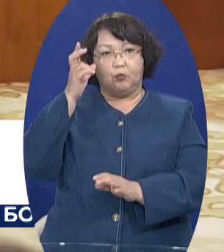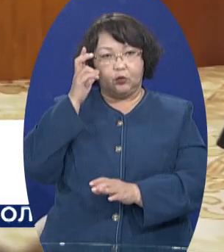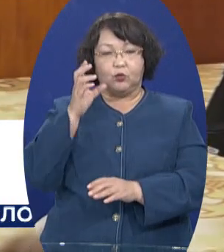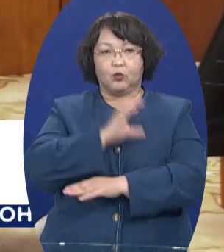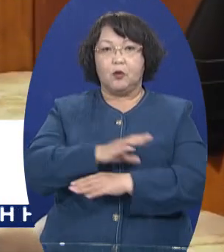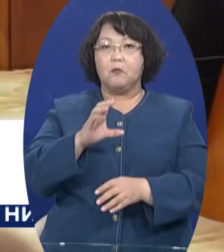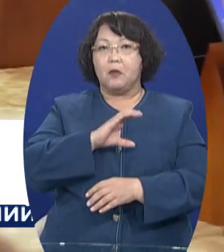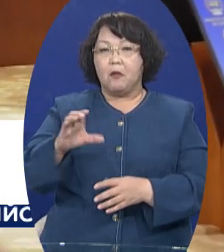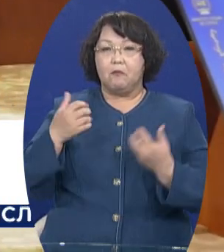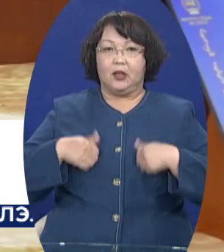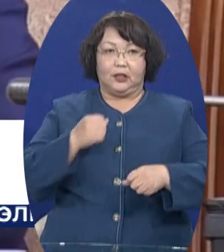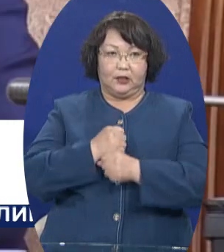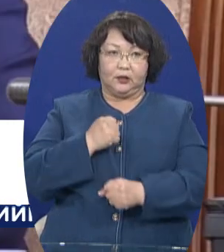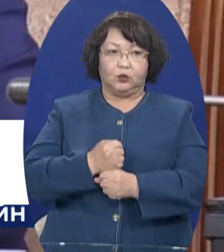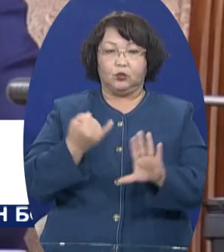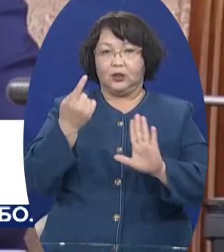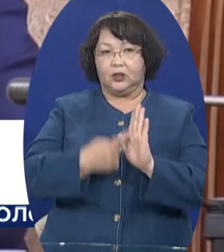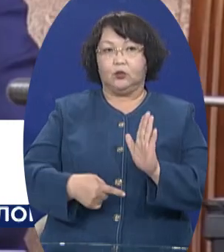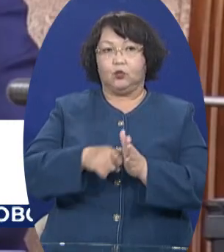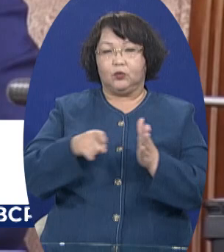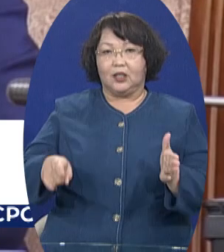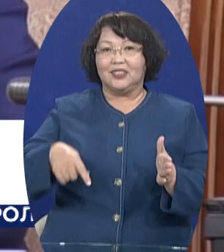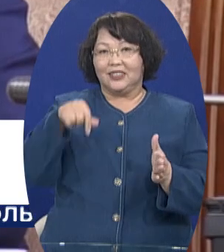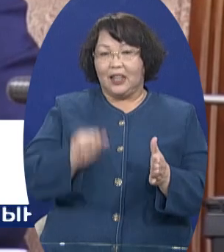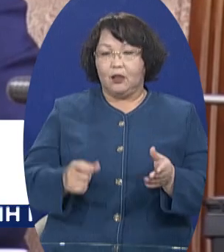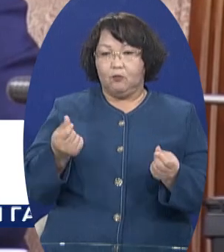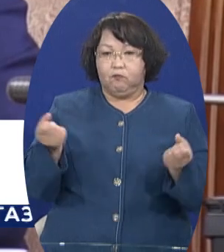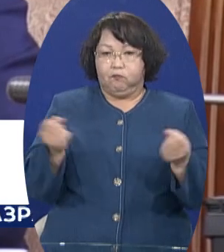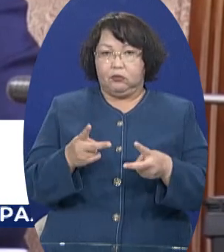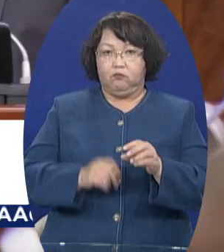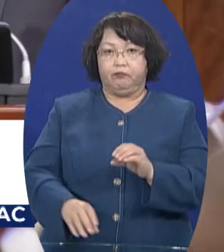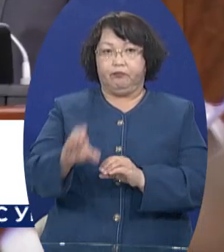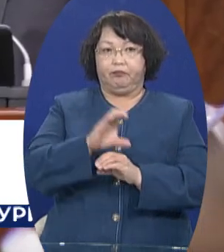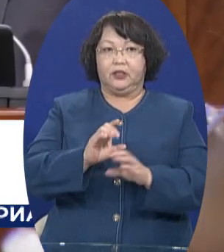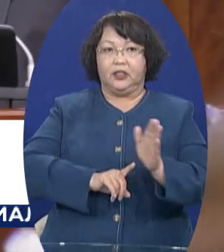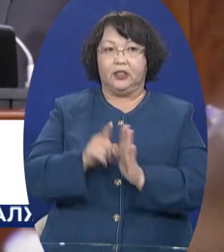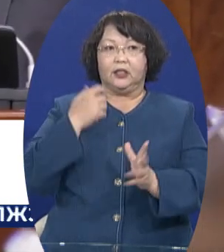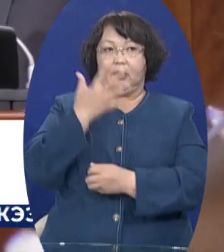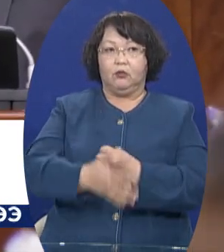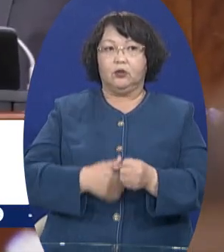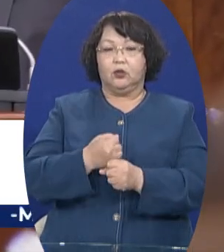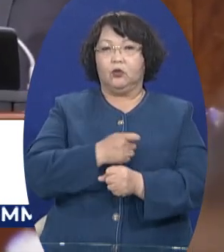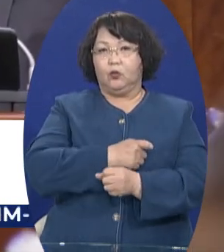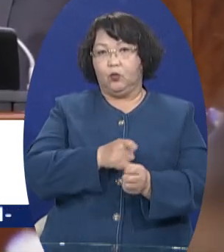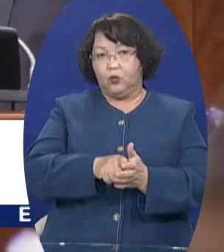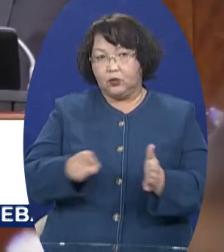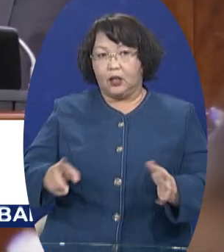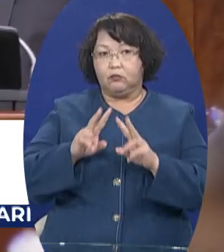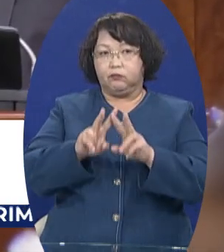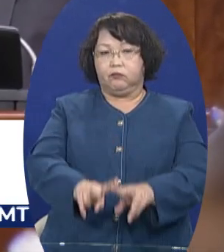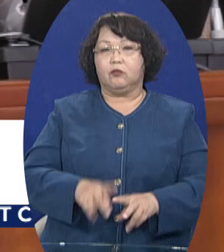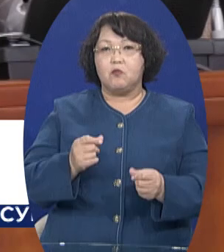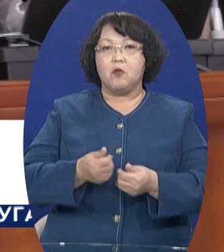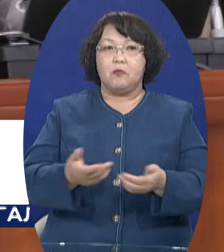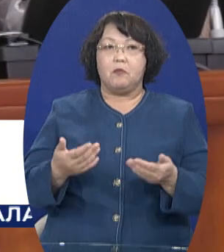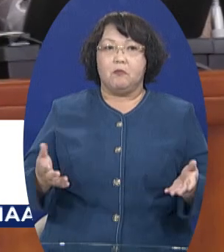багш, ажилтнанд 6 сарын үндсэн цалинтай тэнцэх хэмжээний мөнгөн тэтгэмжийг эхний 5 жил тутамд үргэлжлүүлэн олгохдоо